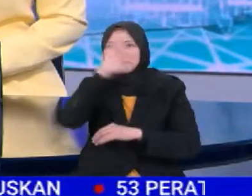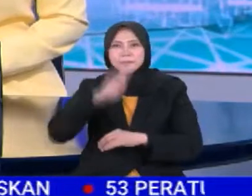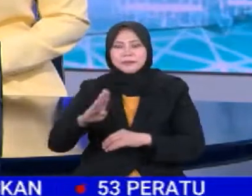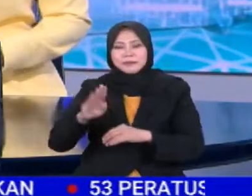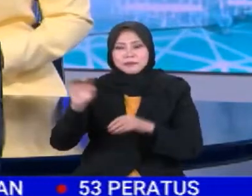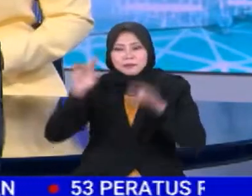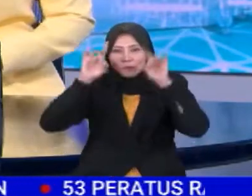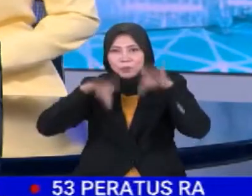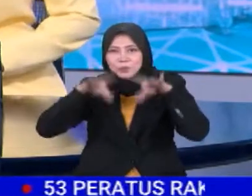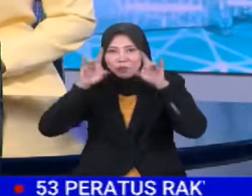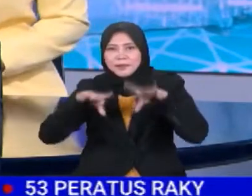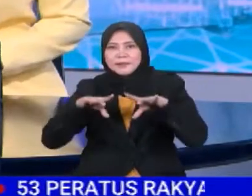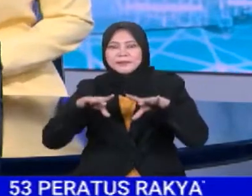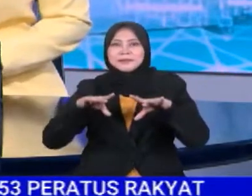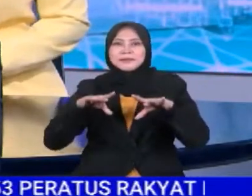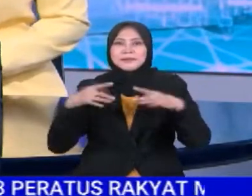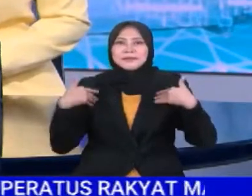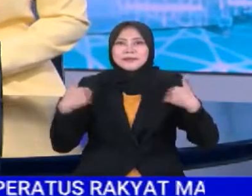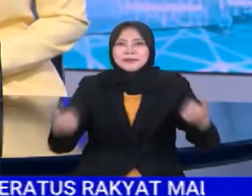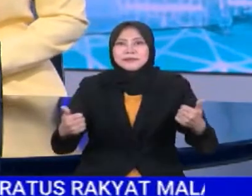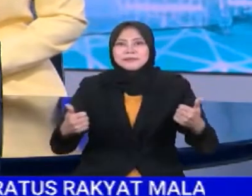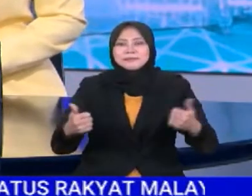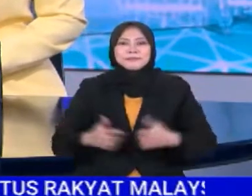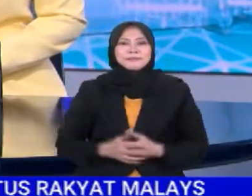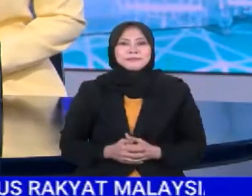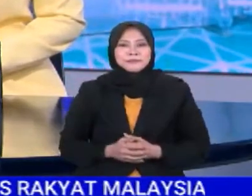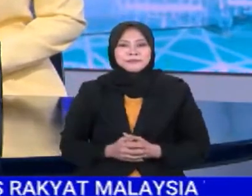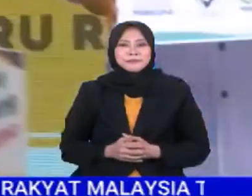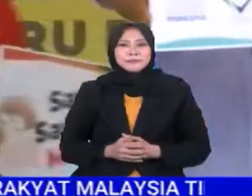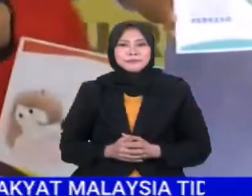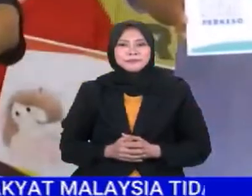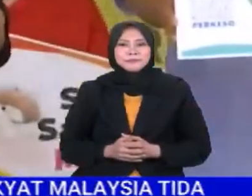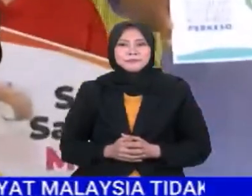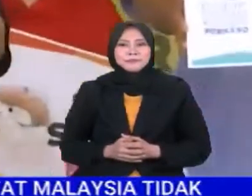pernah melakukan ujian saringan kesihatan.